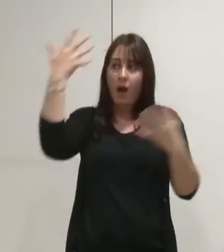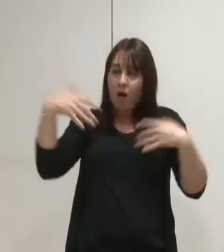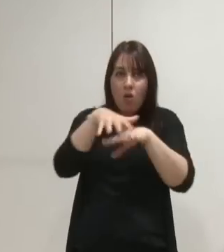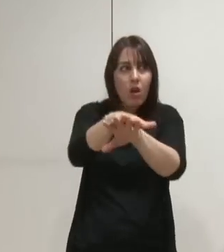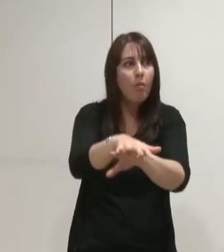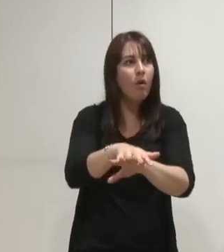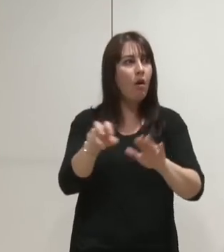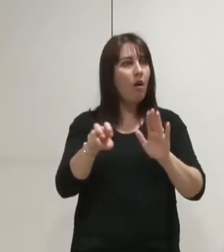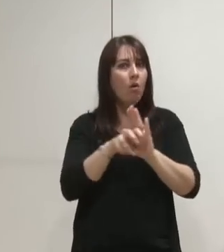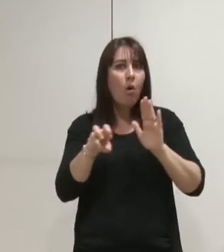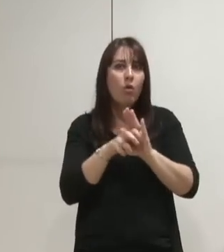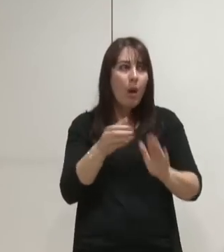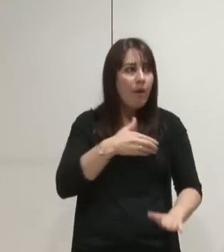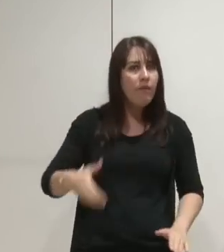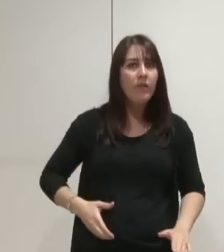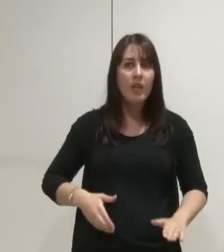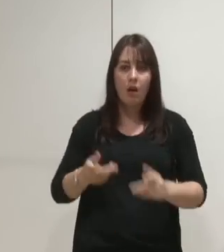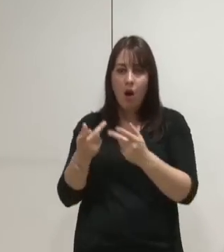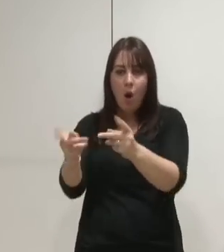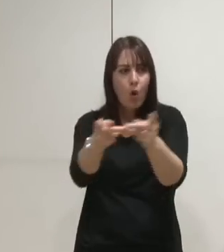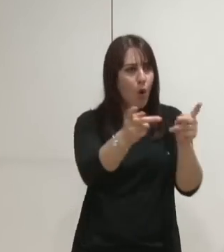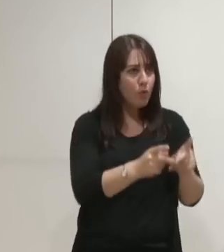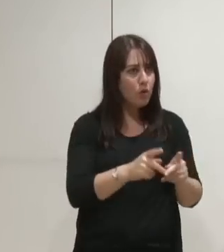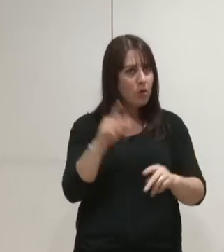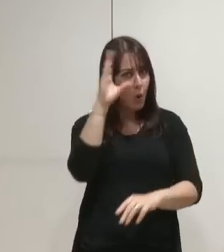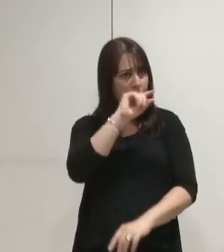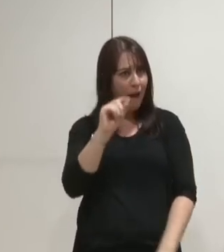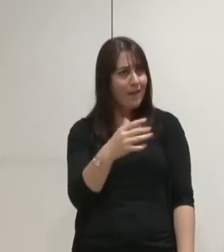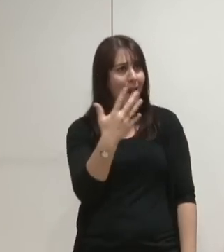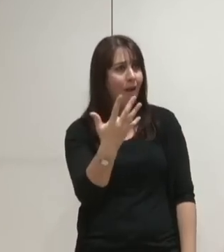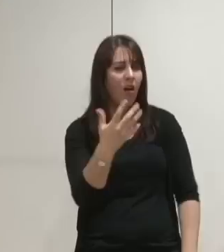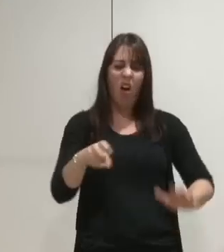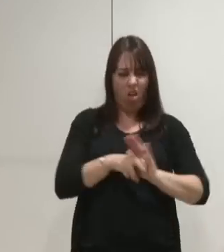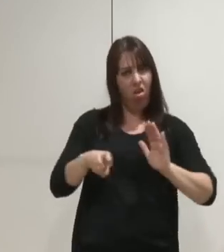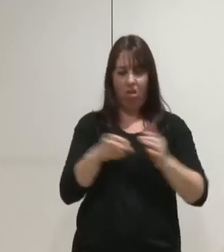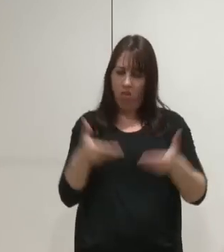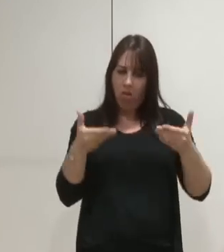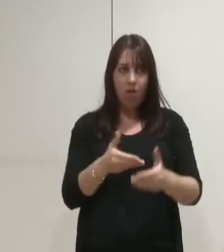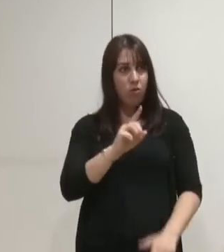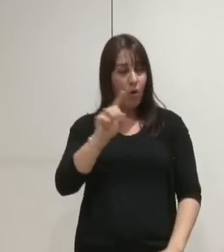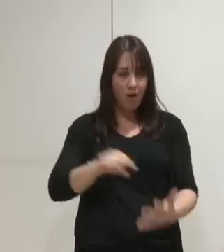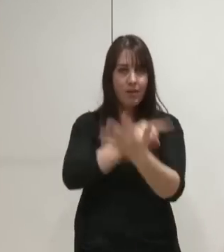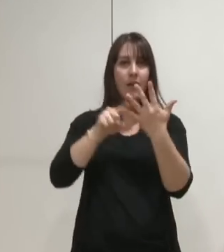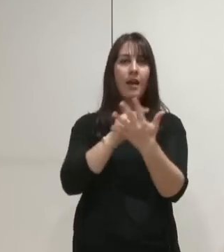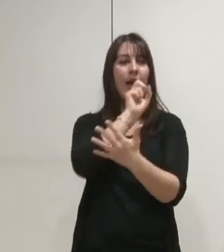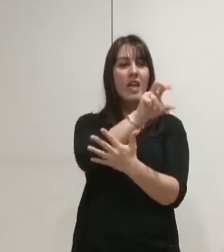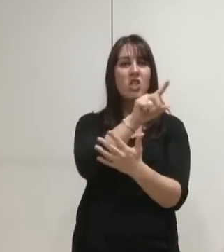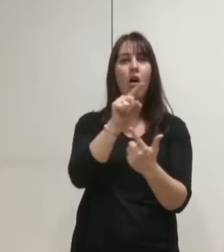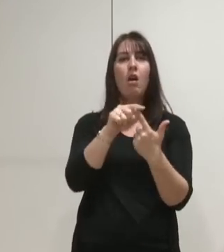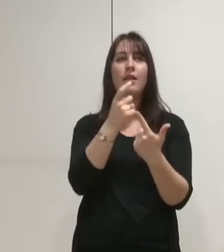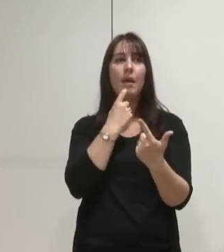commune entrant dans dans la politique de la ville il y en a cinq je rappelle il n a pas uniquement que la ville de Grenoble il y a aussi échirol Saint-Martin